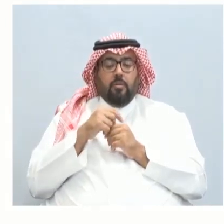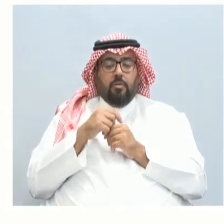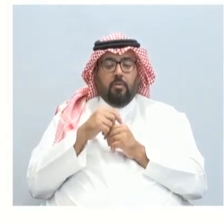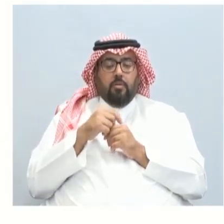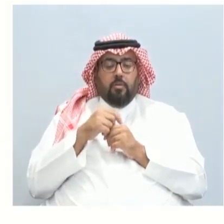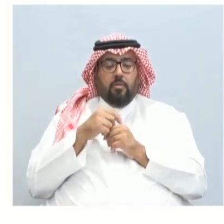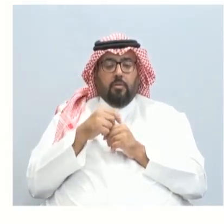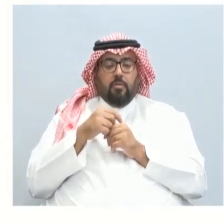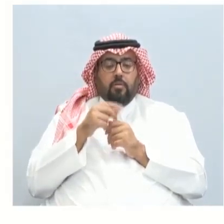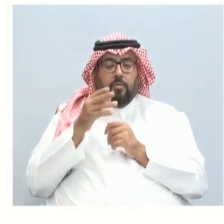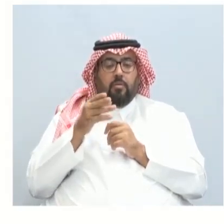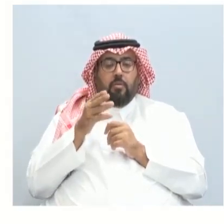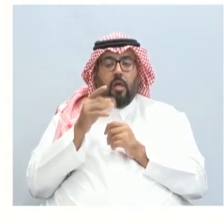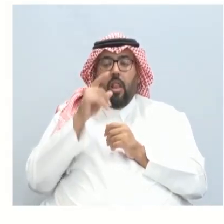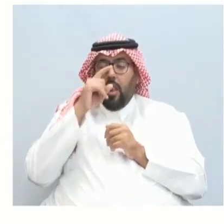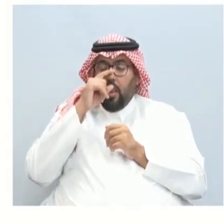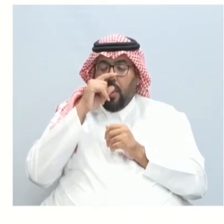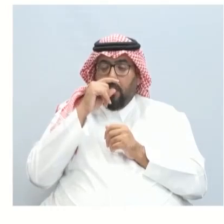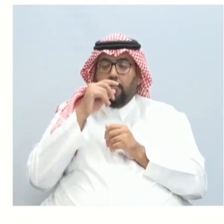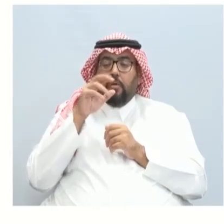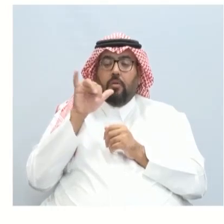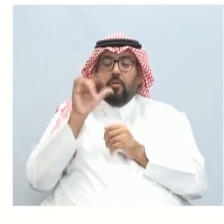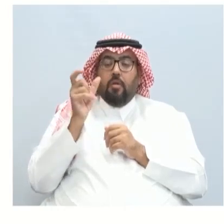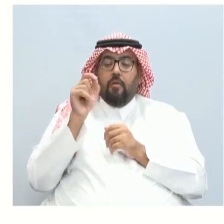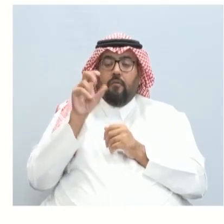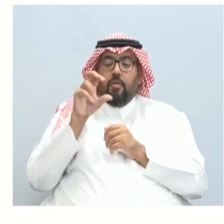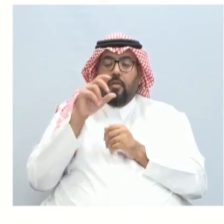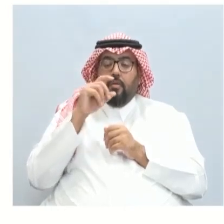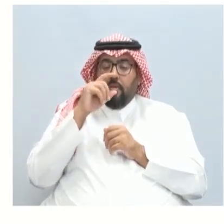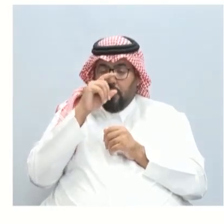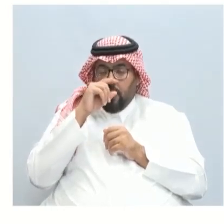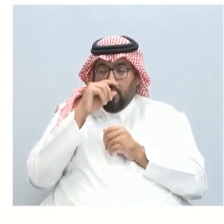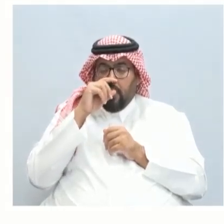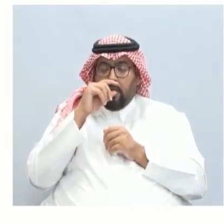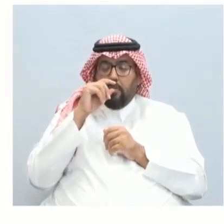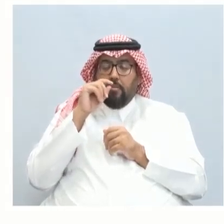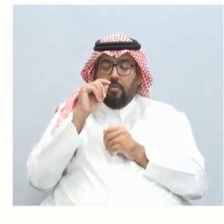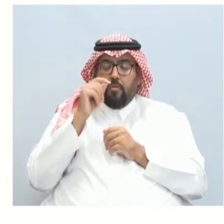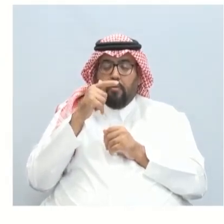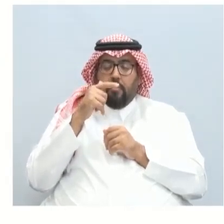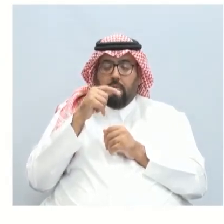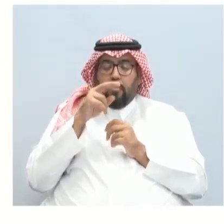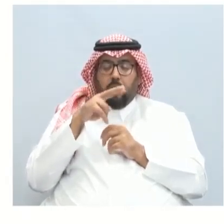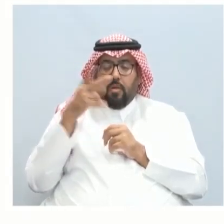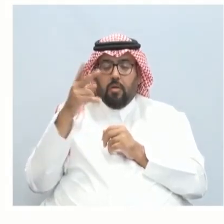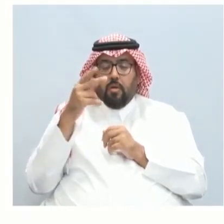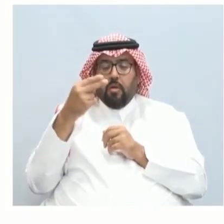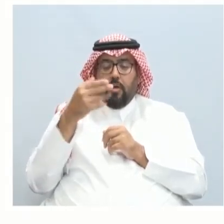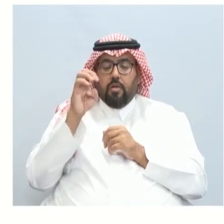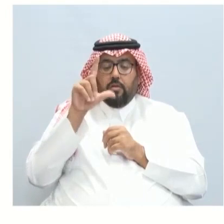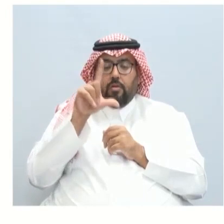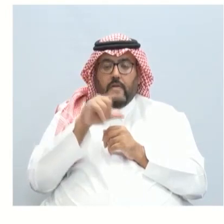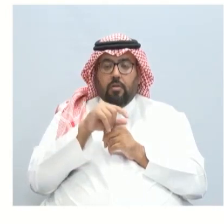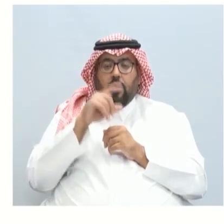ممتازين هو الذي لا بد ان ينفذ حالا وفورا ممتازين غير عاجل اي انه